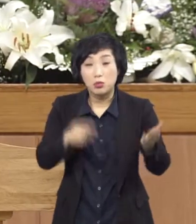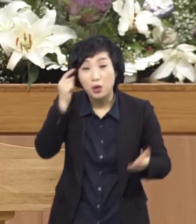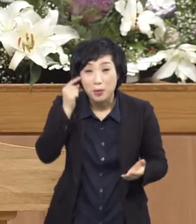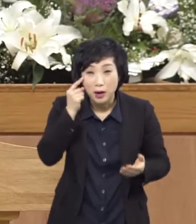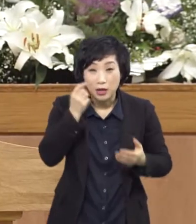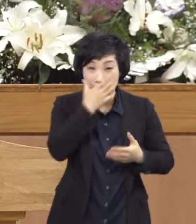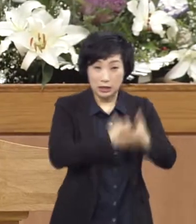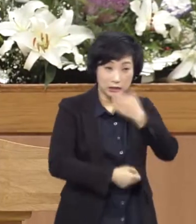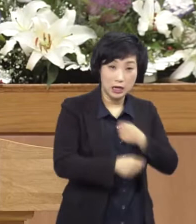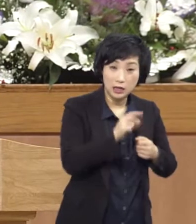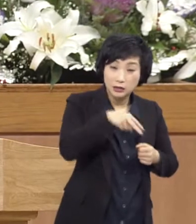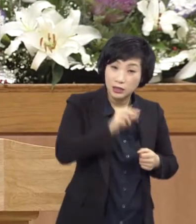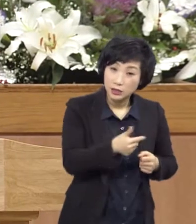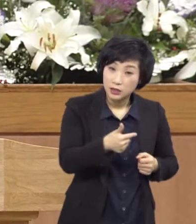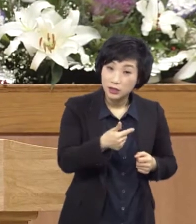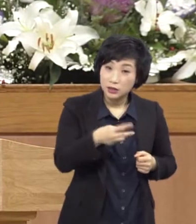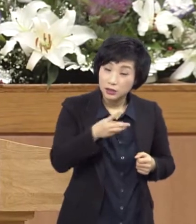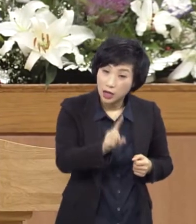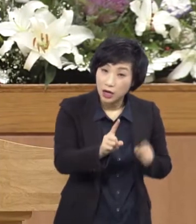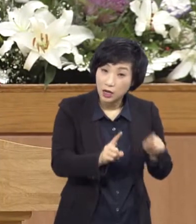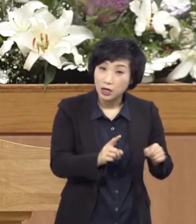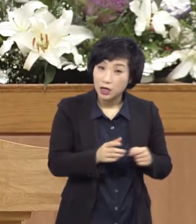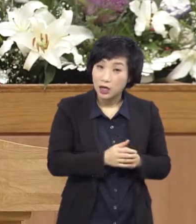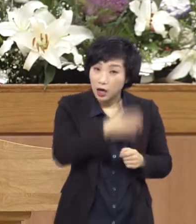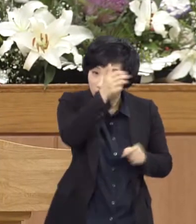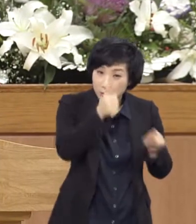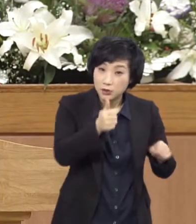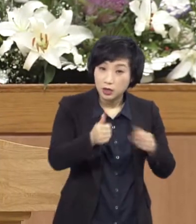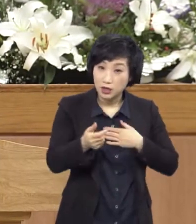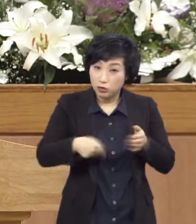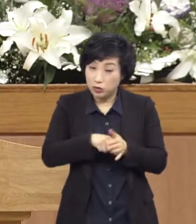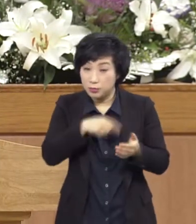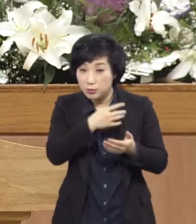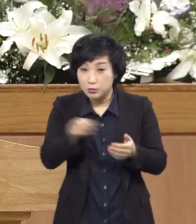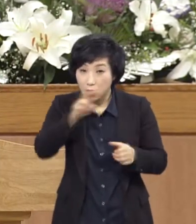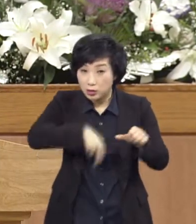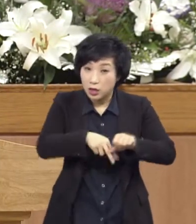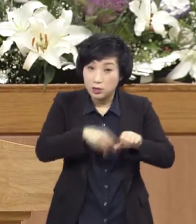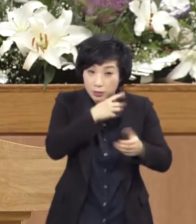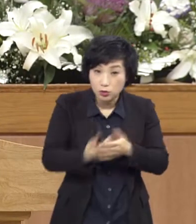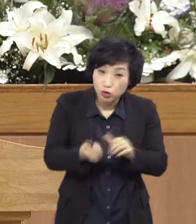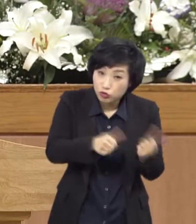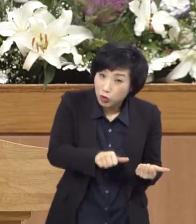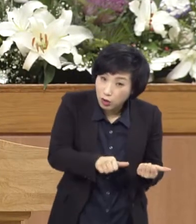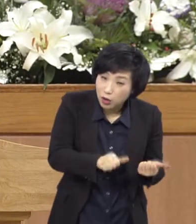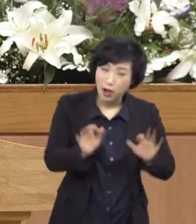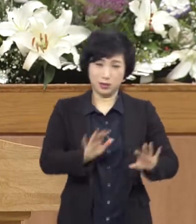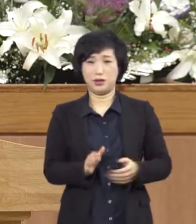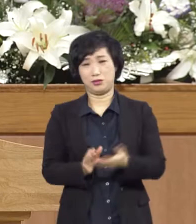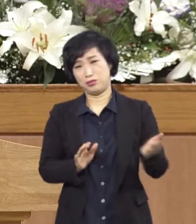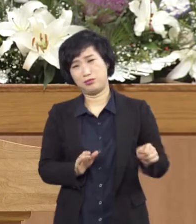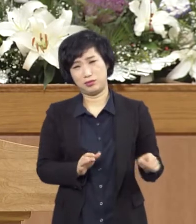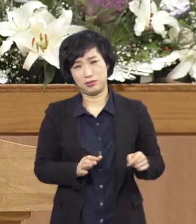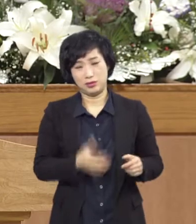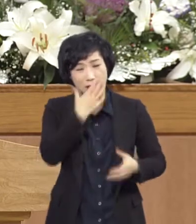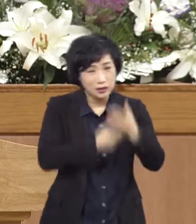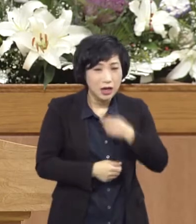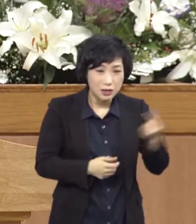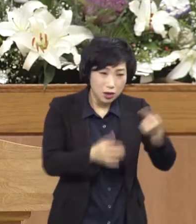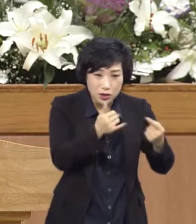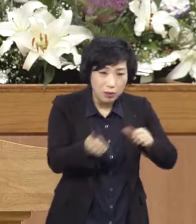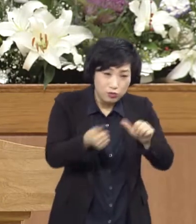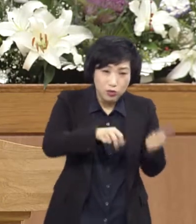죽습니까? 예수만이 나 위에 죽으시니 산타 천명이 죽어도 내 죄를 해결할 수